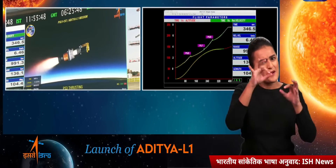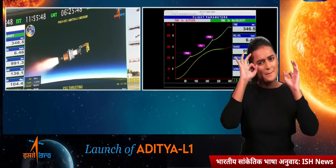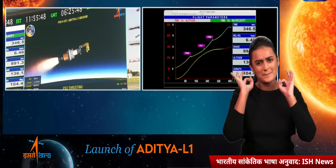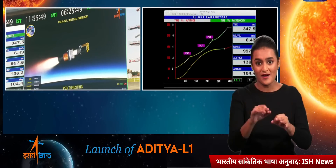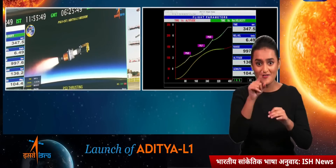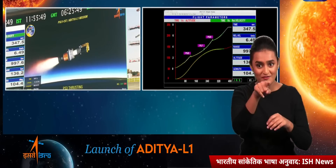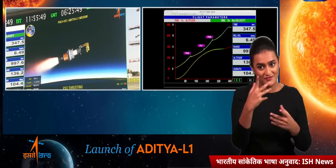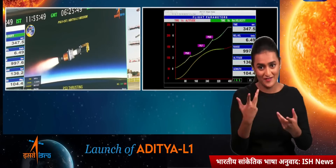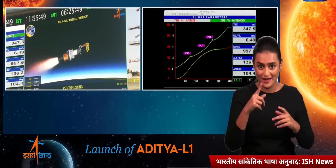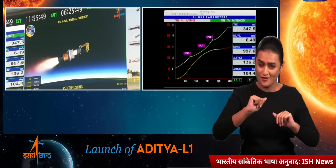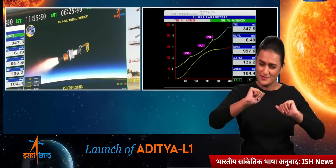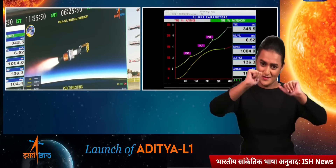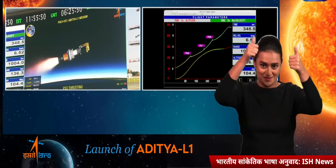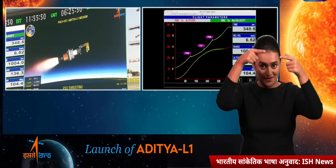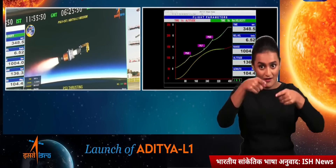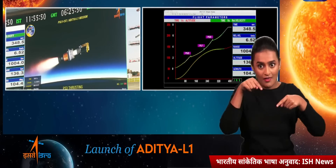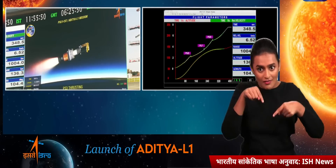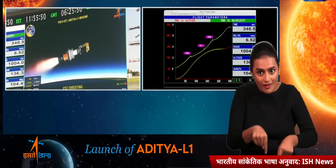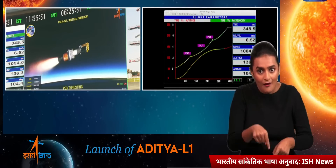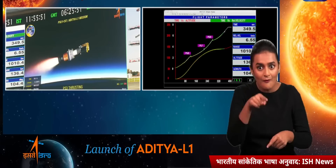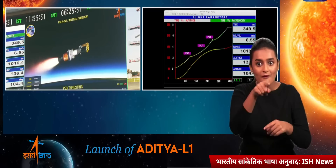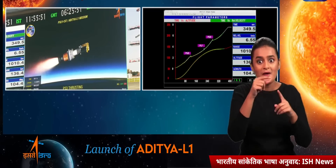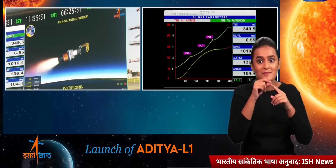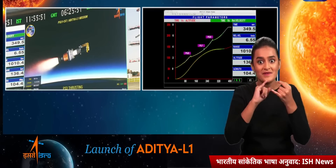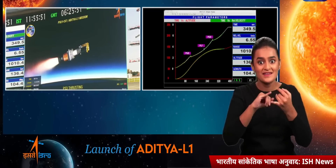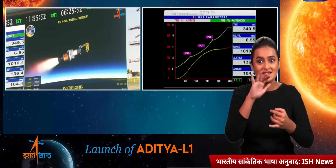और मिशन PSLV C57 का।